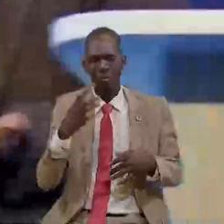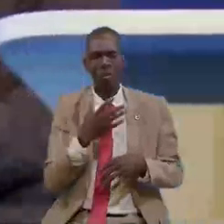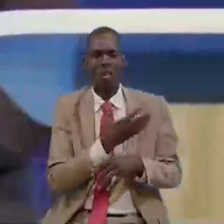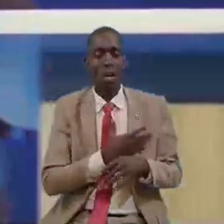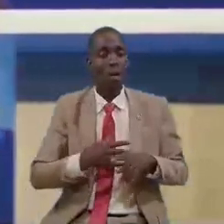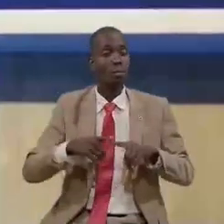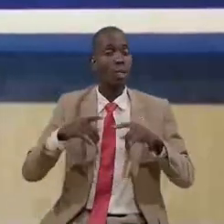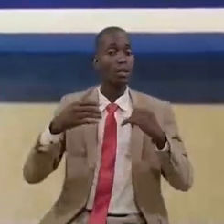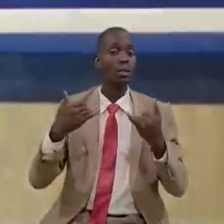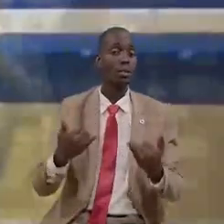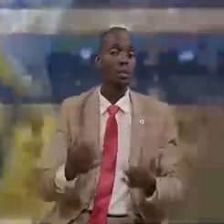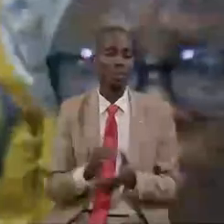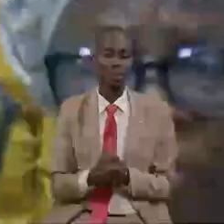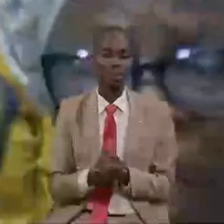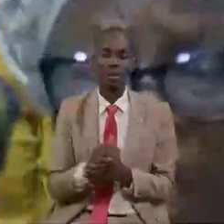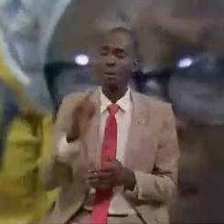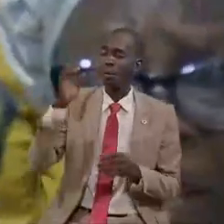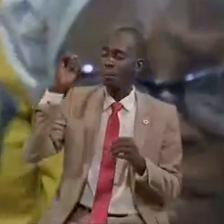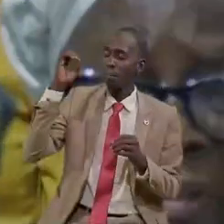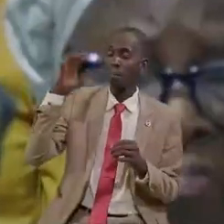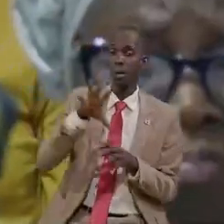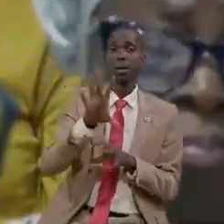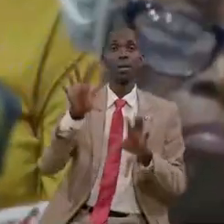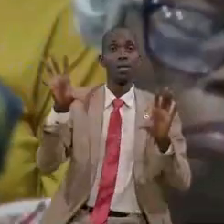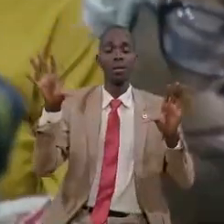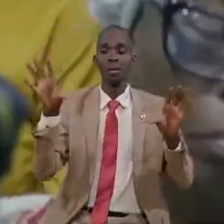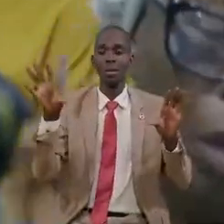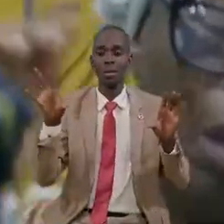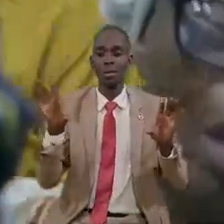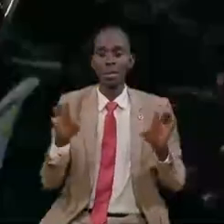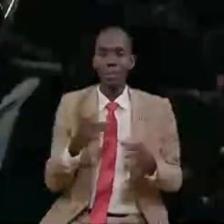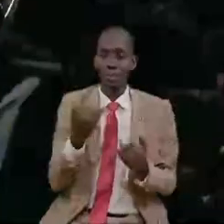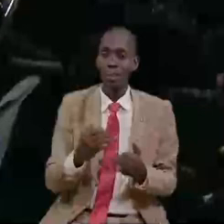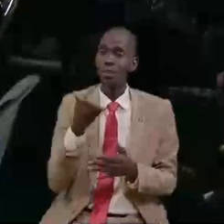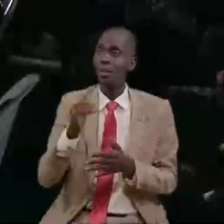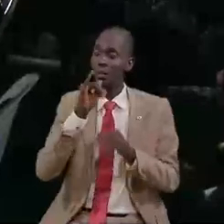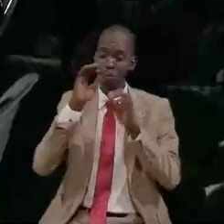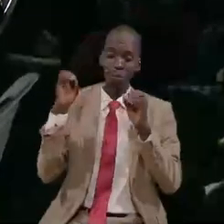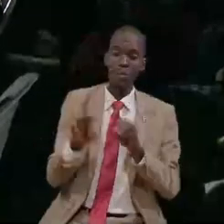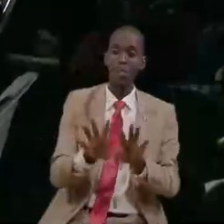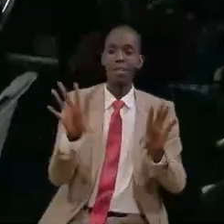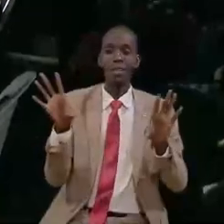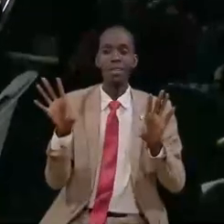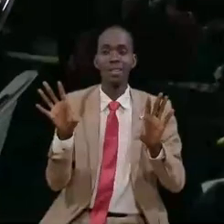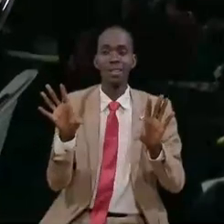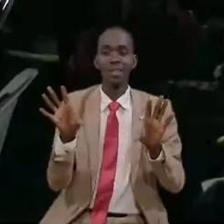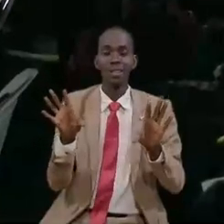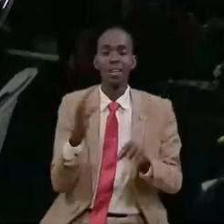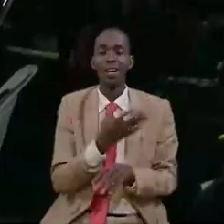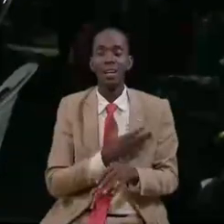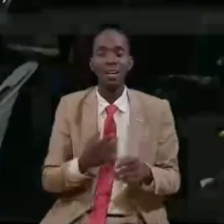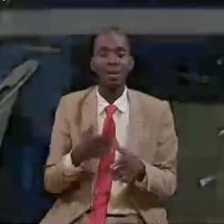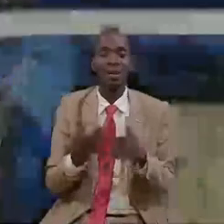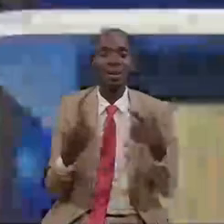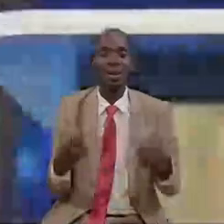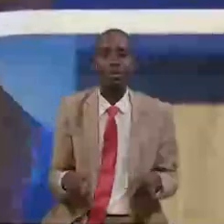les cicatrices partout. Mais maintenant, la lumière est venue. Je dis, la lumière est venue. Et là